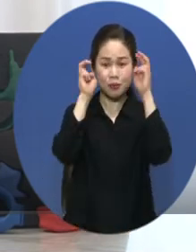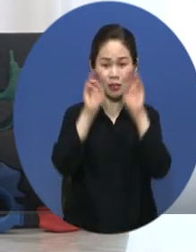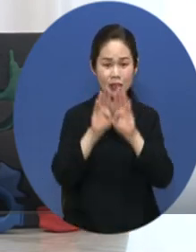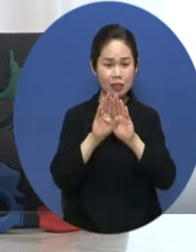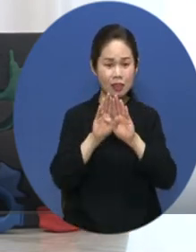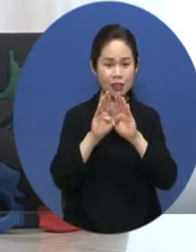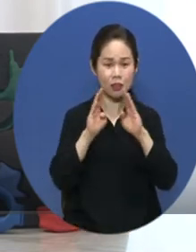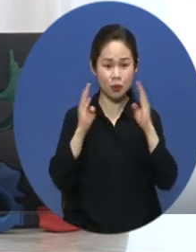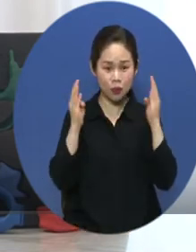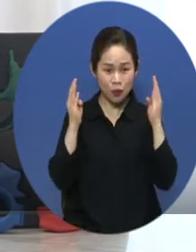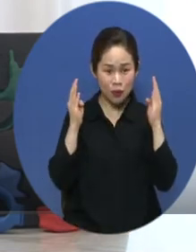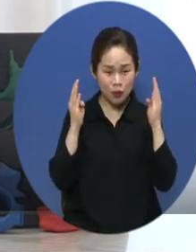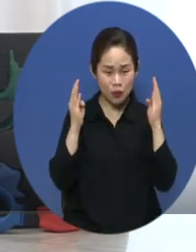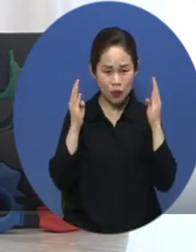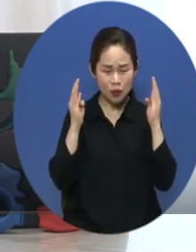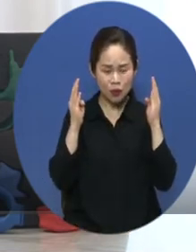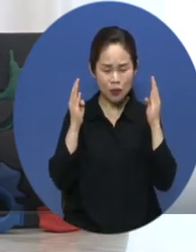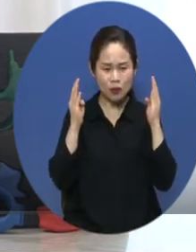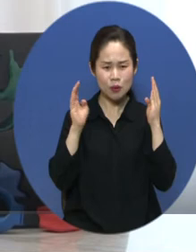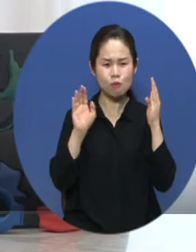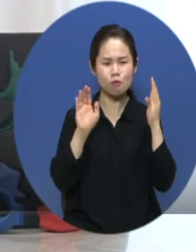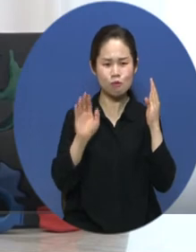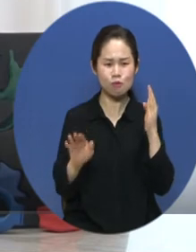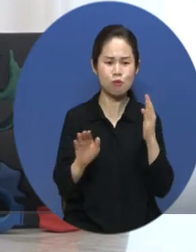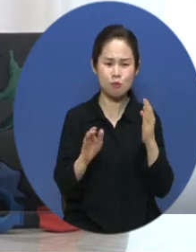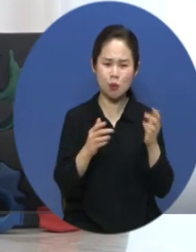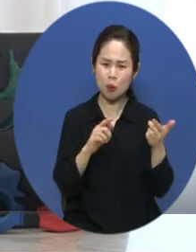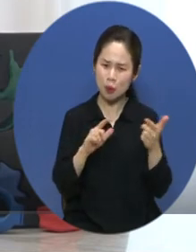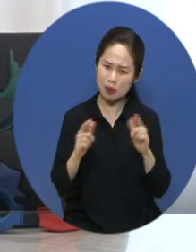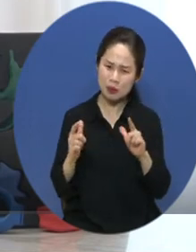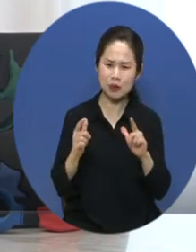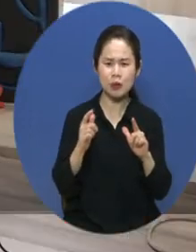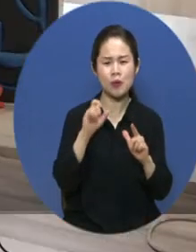가지 부분이 되게 힘든 부분 중에 하나인데